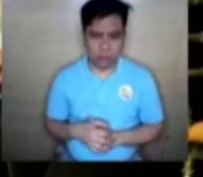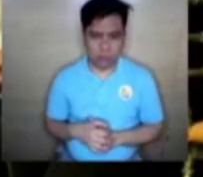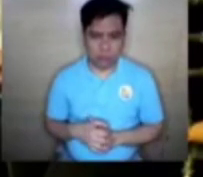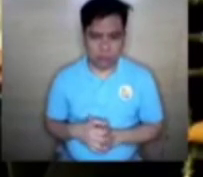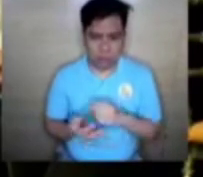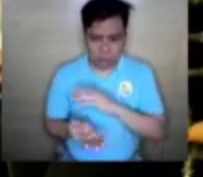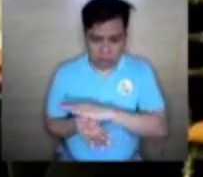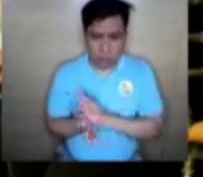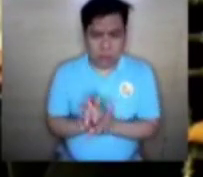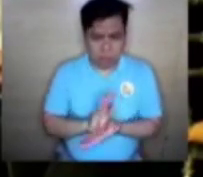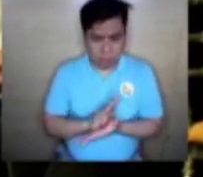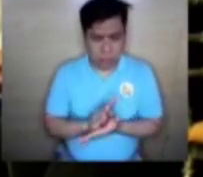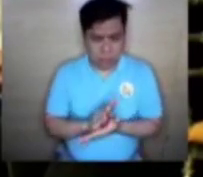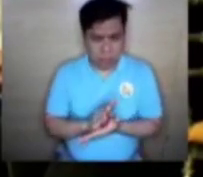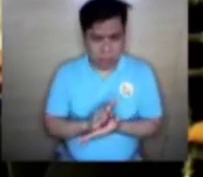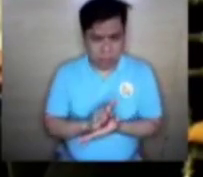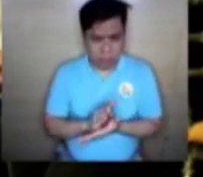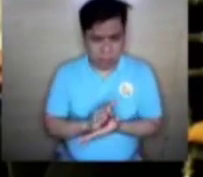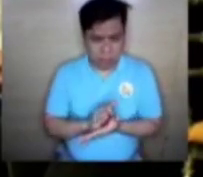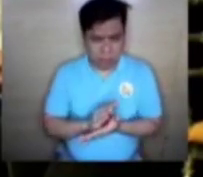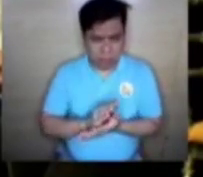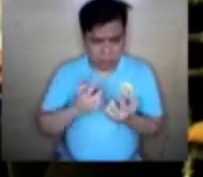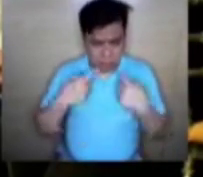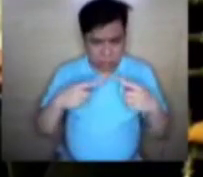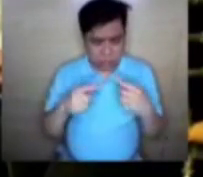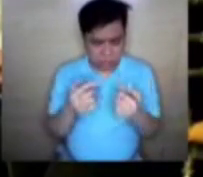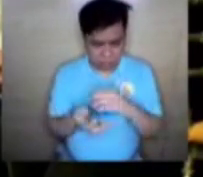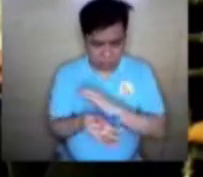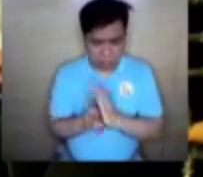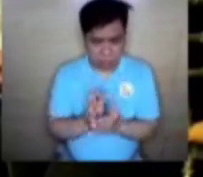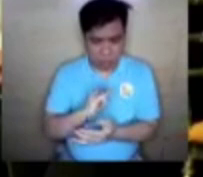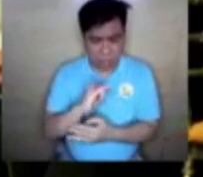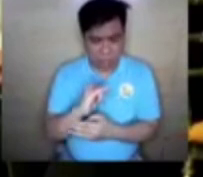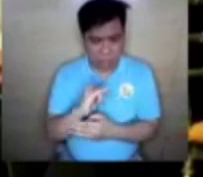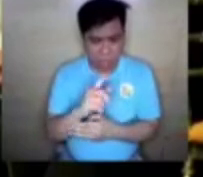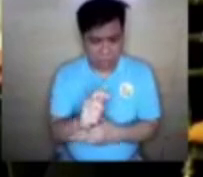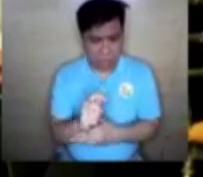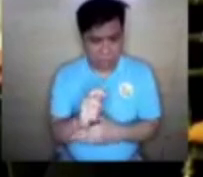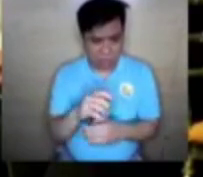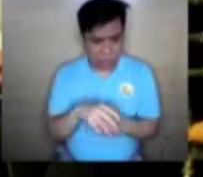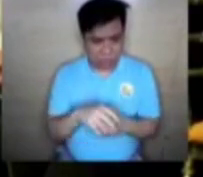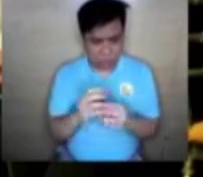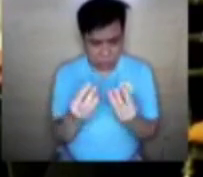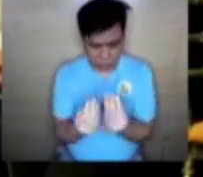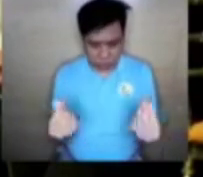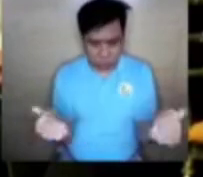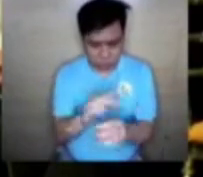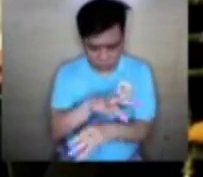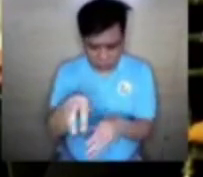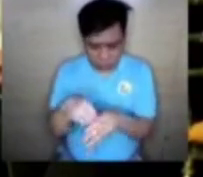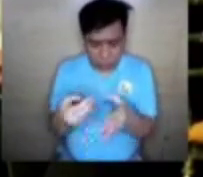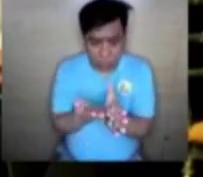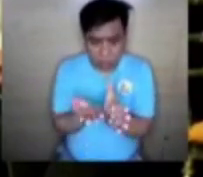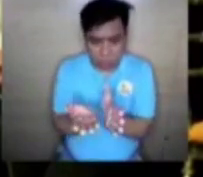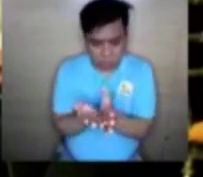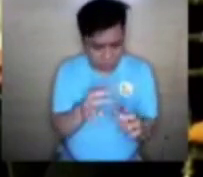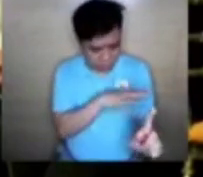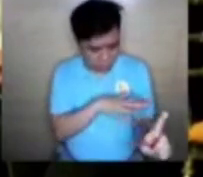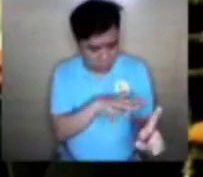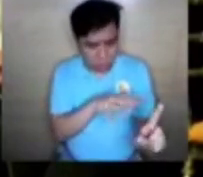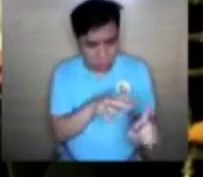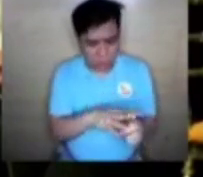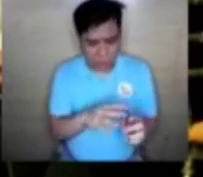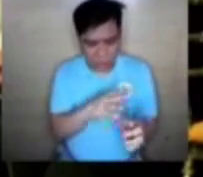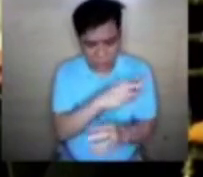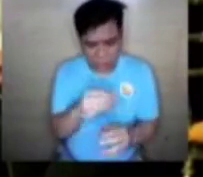Naging susi rin rito ang paggamit natin ng IT solution na Pasig Health Monitor kasama ang nabanggit ng Pasig Pass.